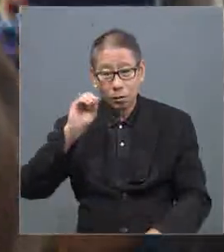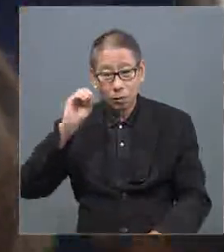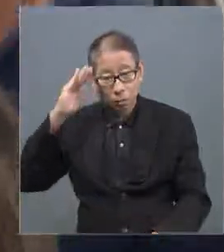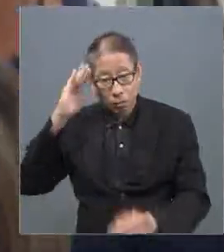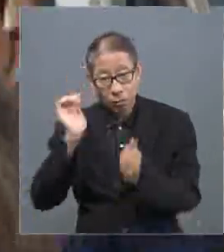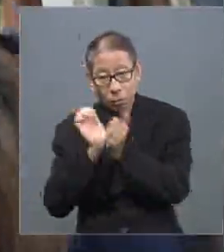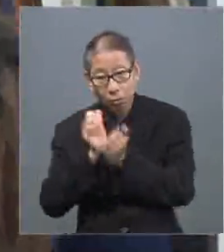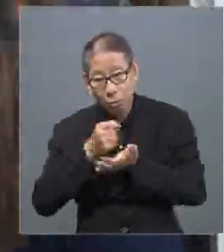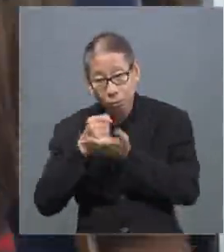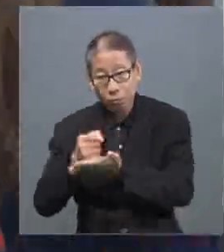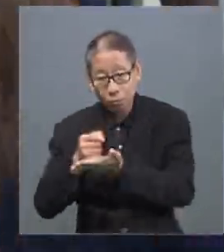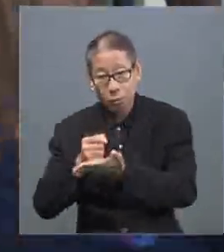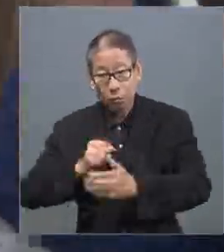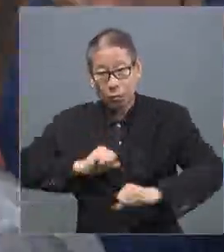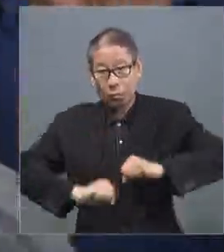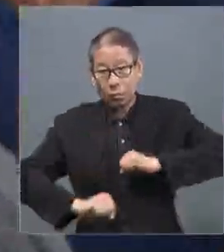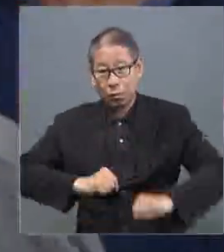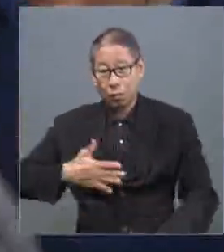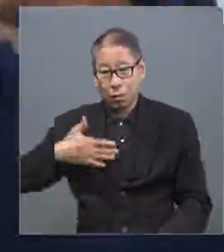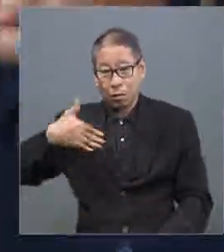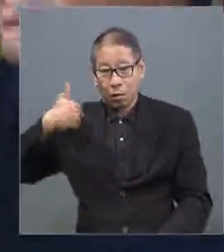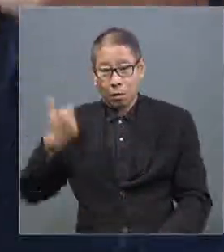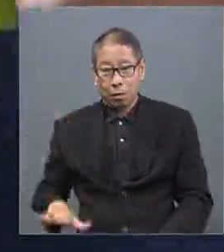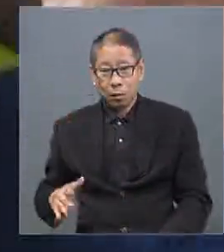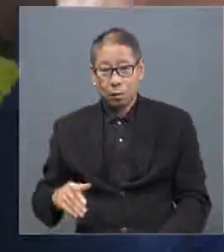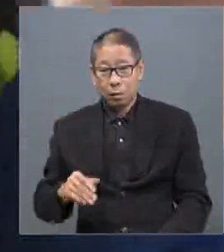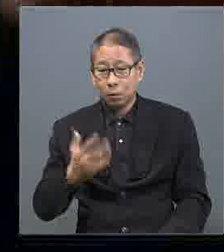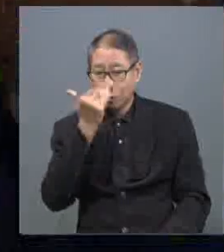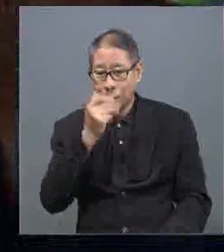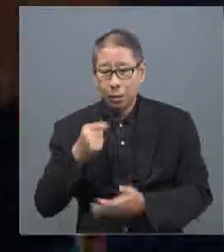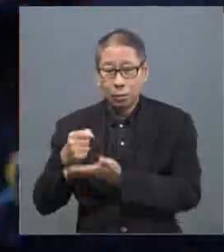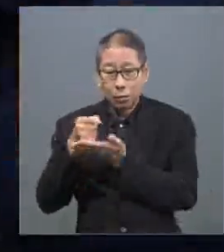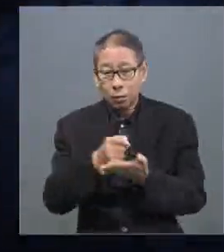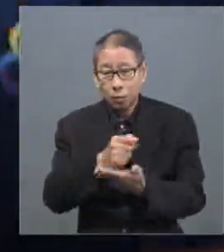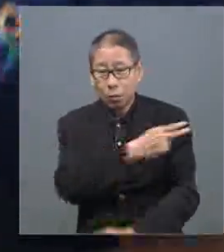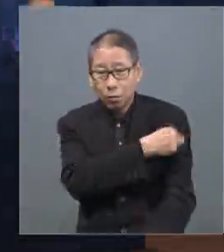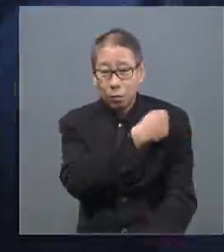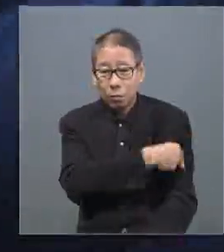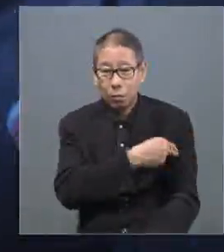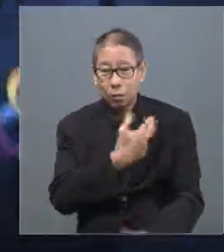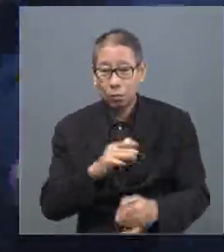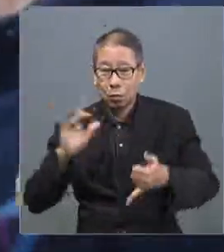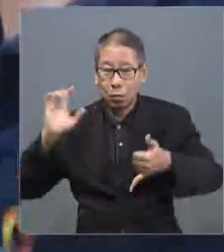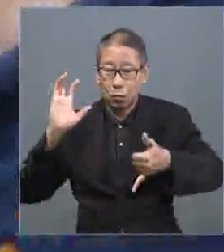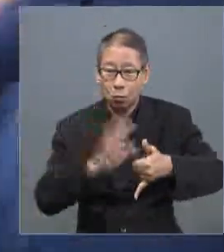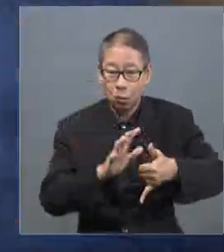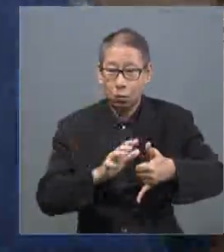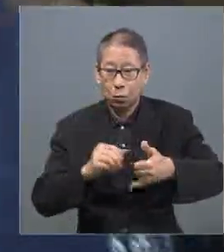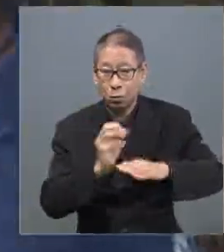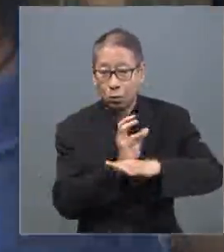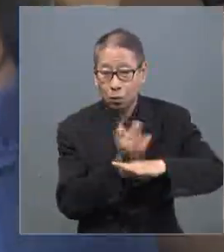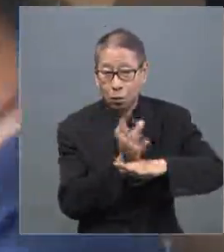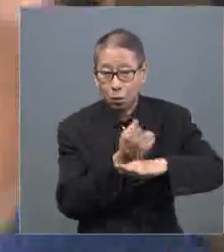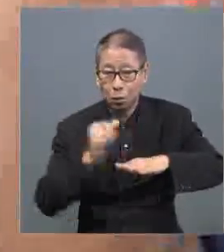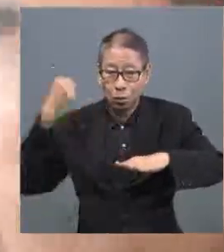แต่ปรากฏว่ากลุ่มวัยรุ่นเนี่ยไม่พอใจกลับคิดว่าทำไมไม่ไปส่งโรงพยาบาลก็เลยมารุมทำร้ายแล้วก็ทุบรถกู้ภัย